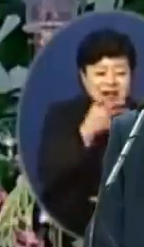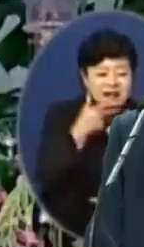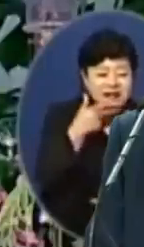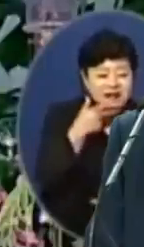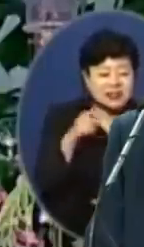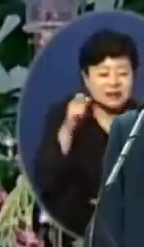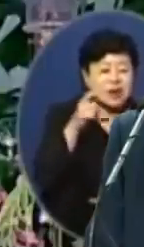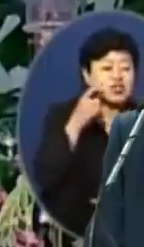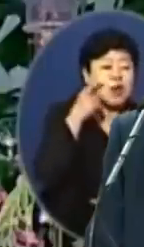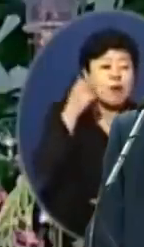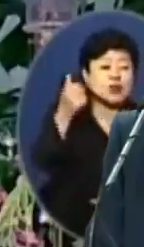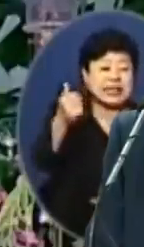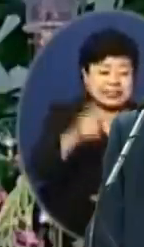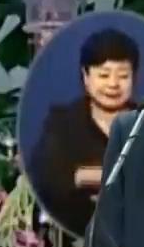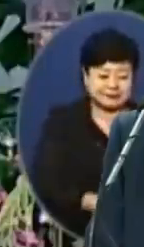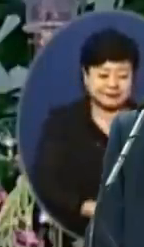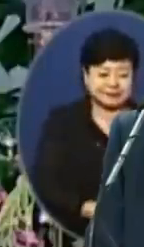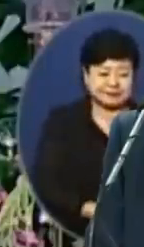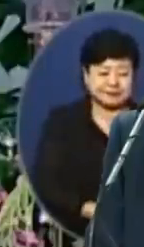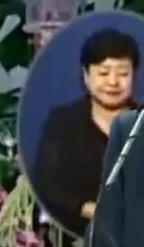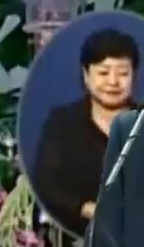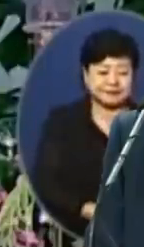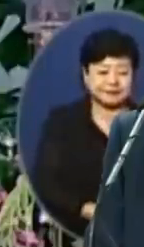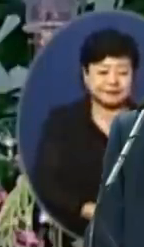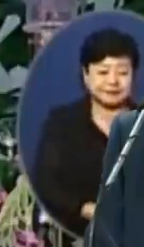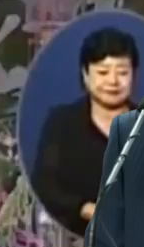스펠젠 목사님은